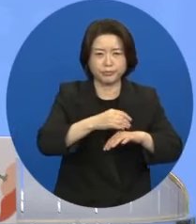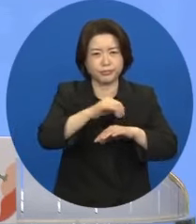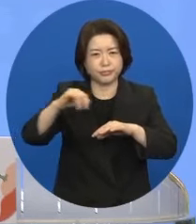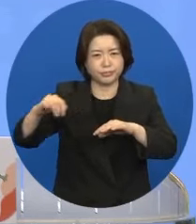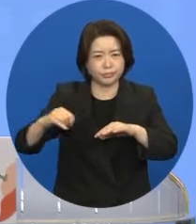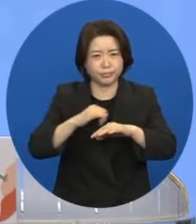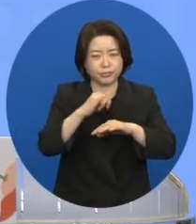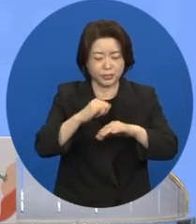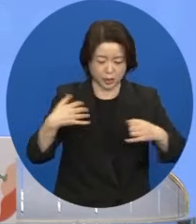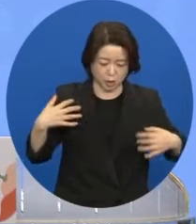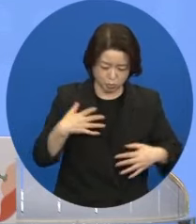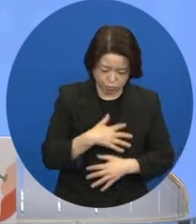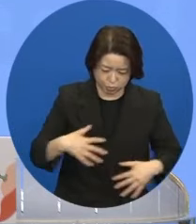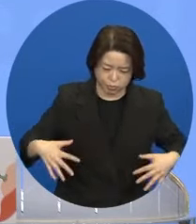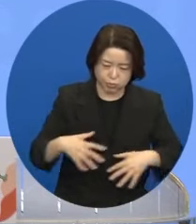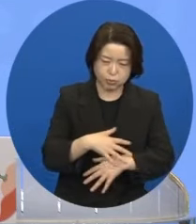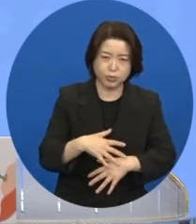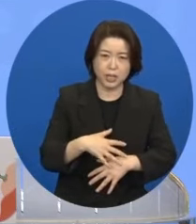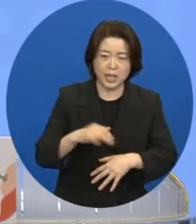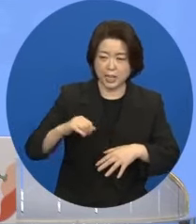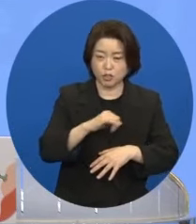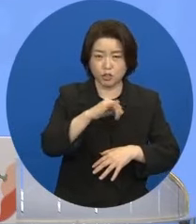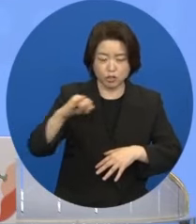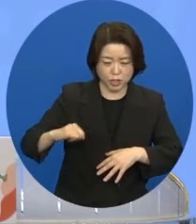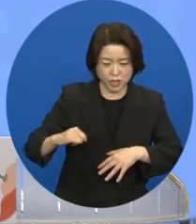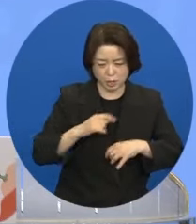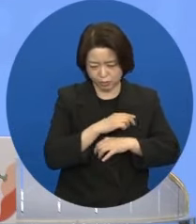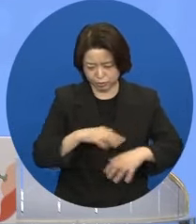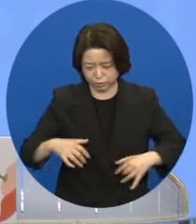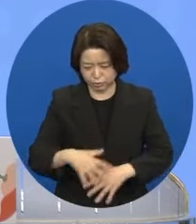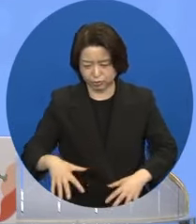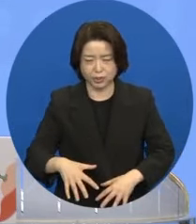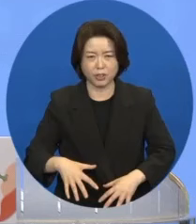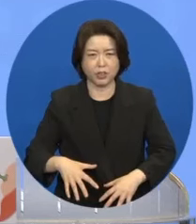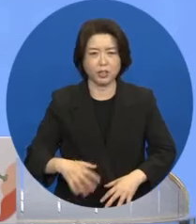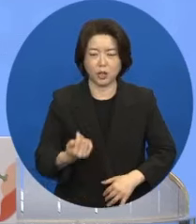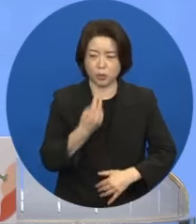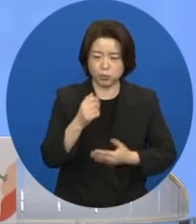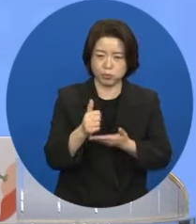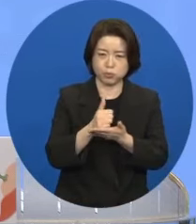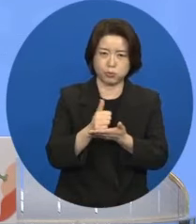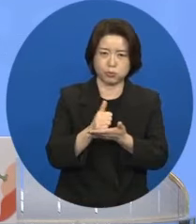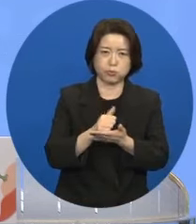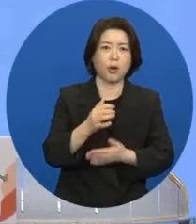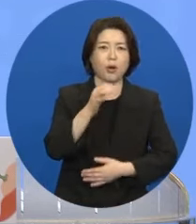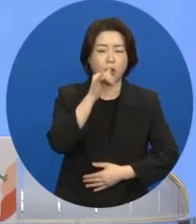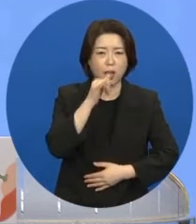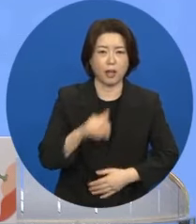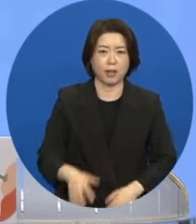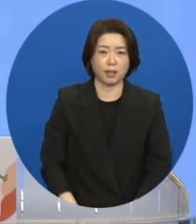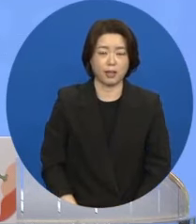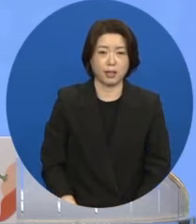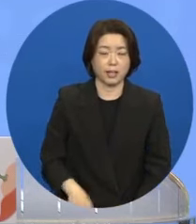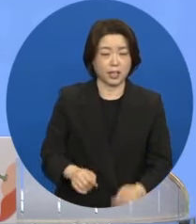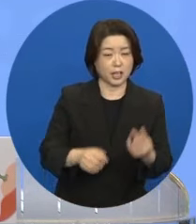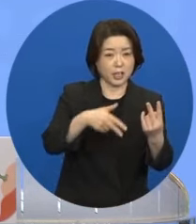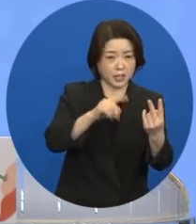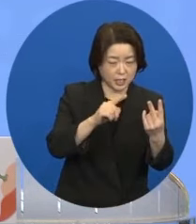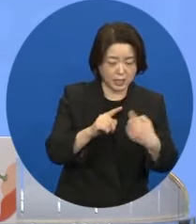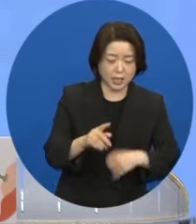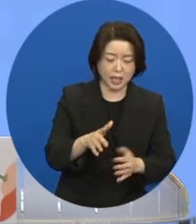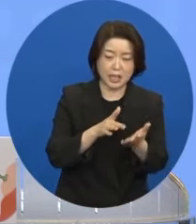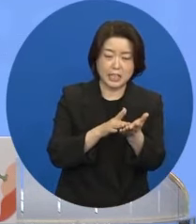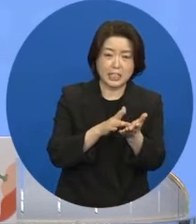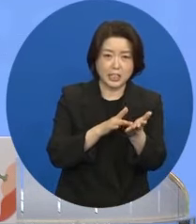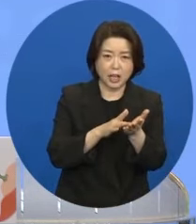타고 선위에 몸을 돌면서 생명까지 위협했습니다 내성균에 사용 가능한 2차 항생제는 매우